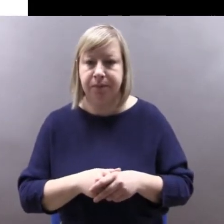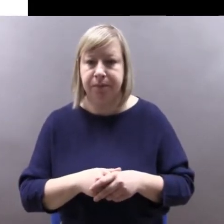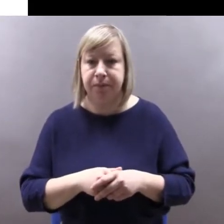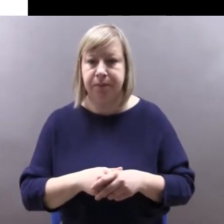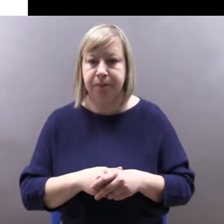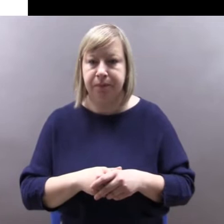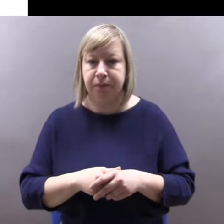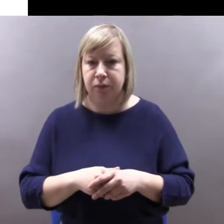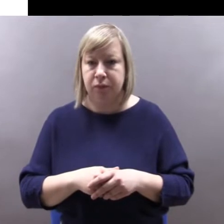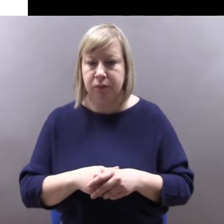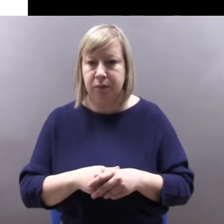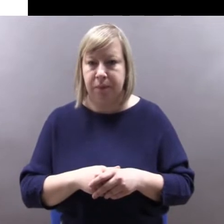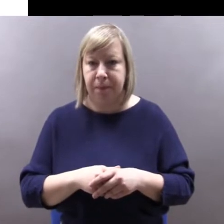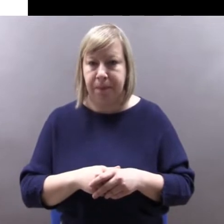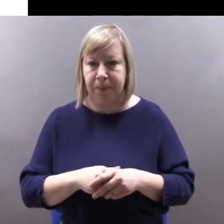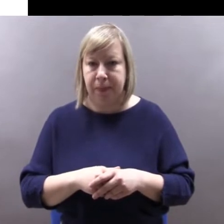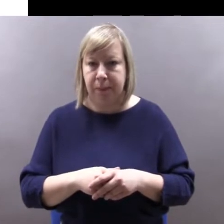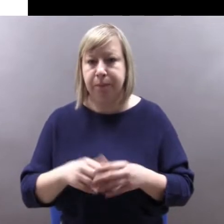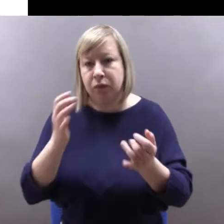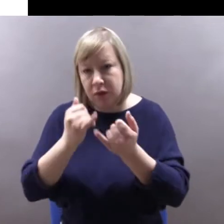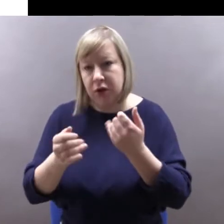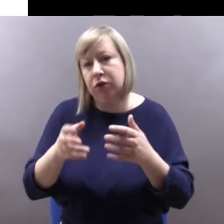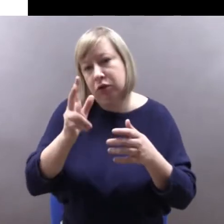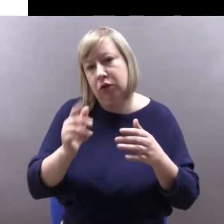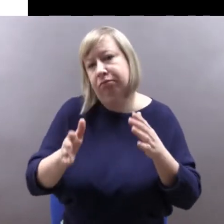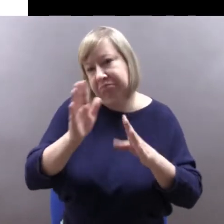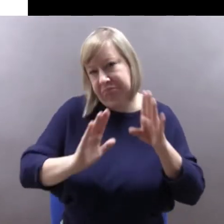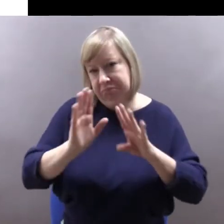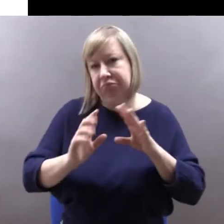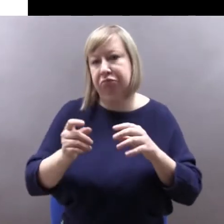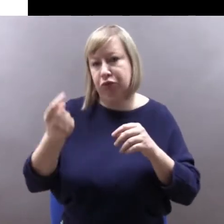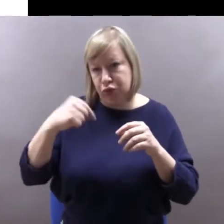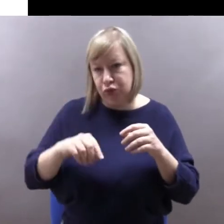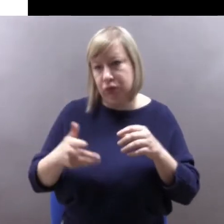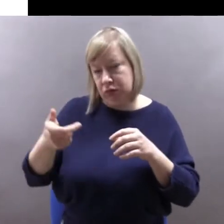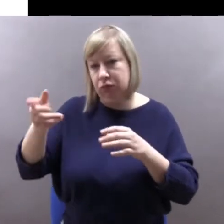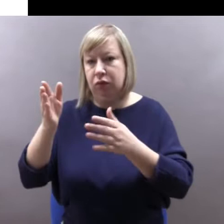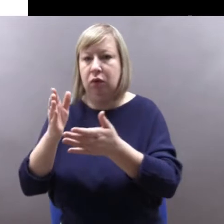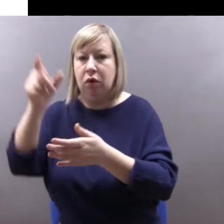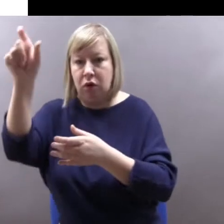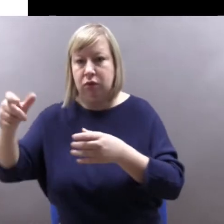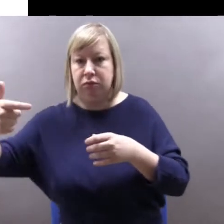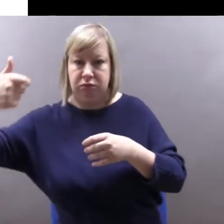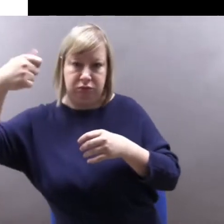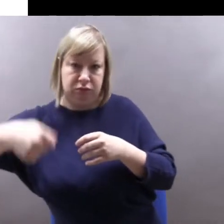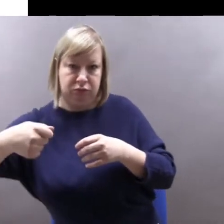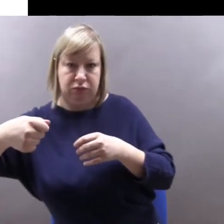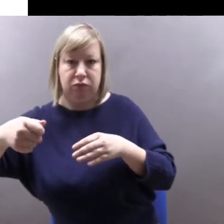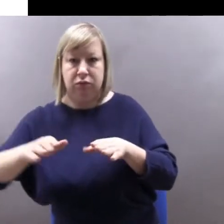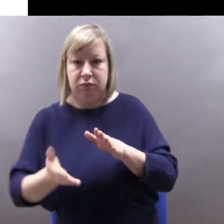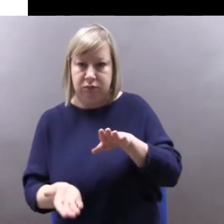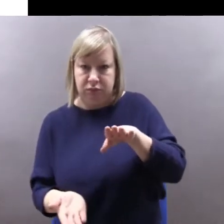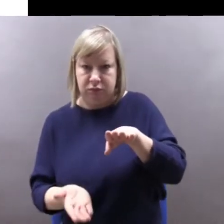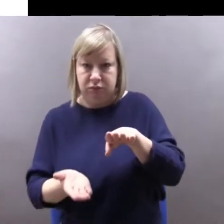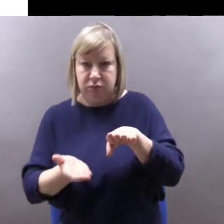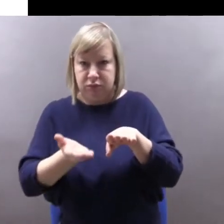może z tego skorzystać mama z dzieckiem w wózku, może z tego skorzystać osoba, dla której zejście po tego typu